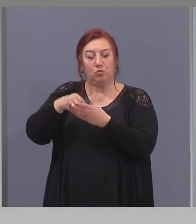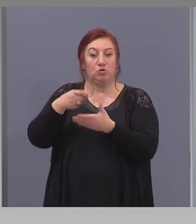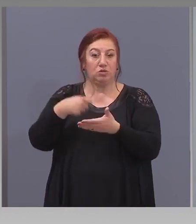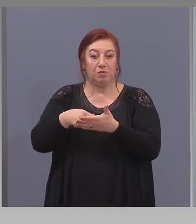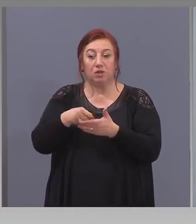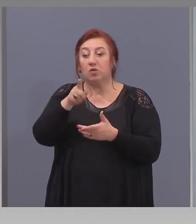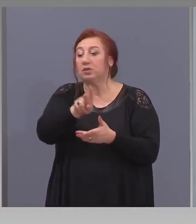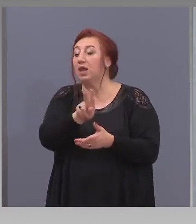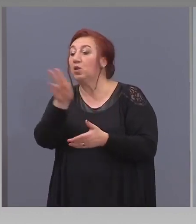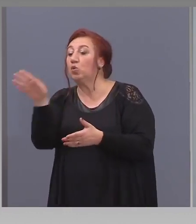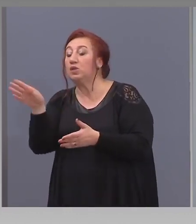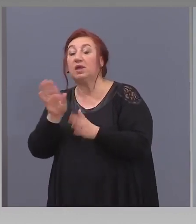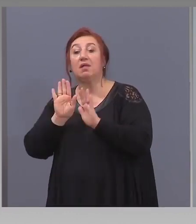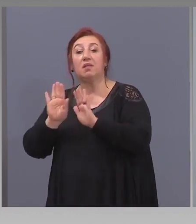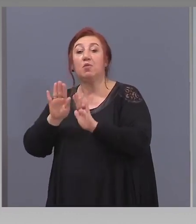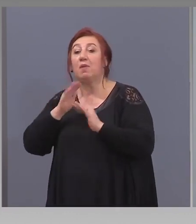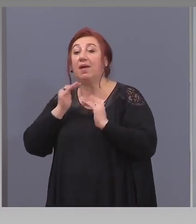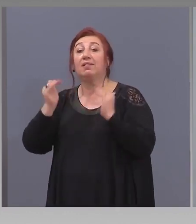възрастните хора.